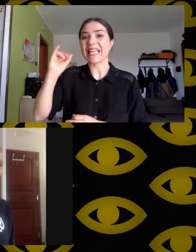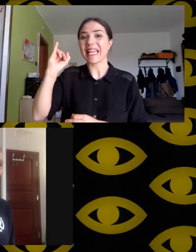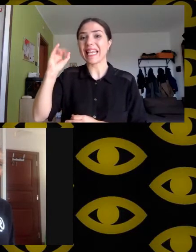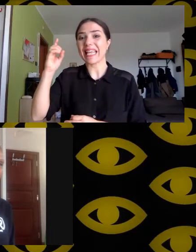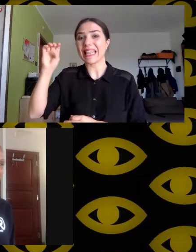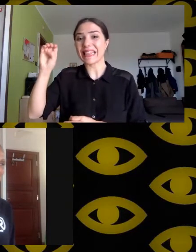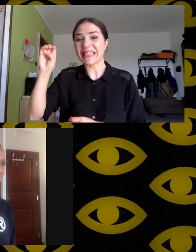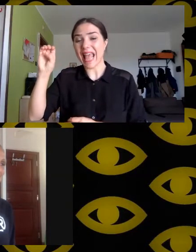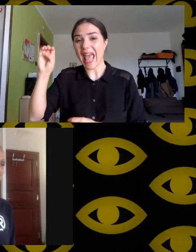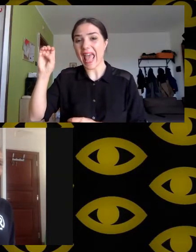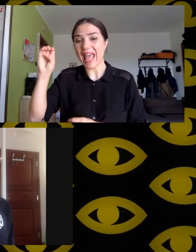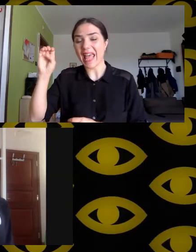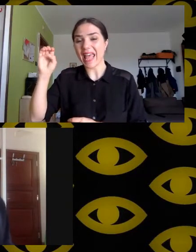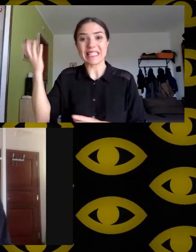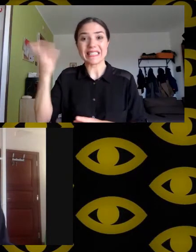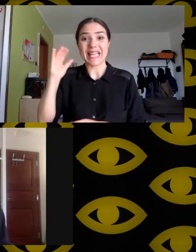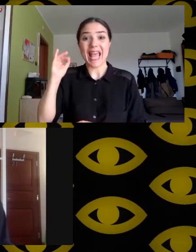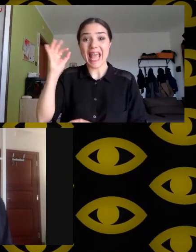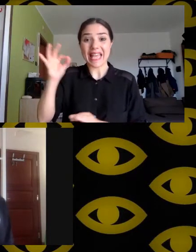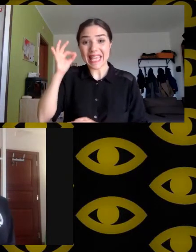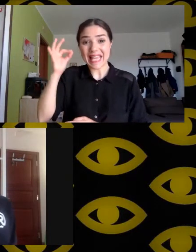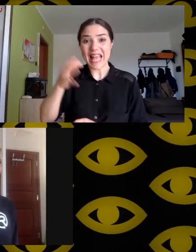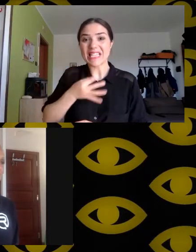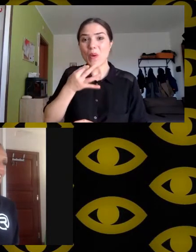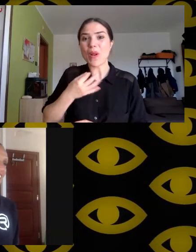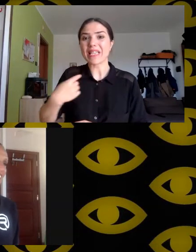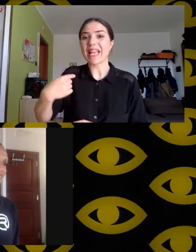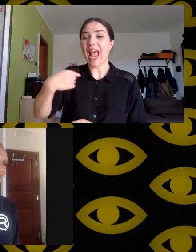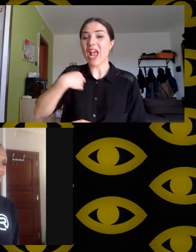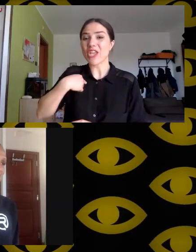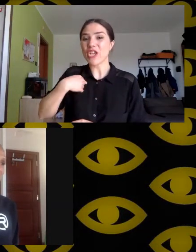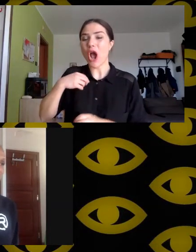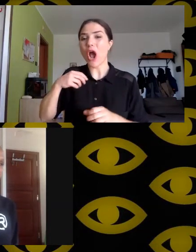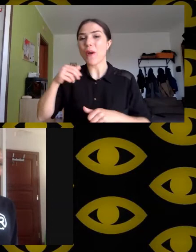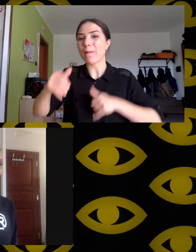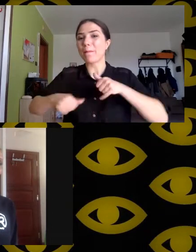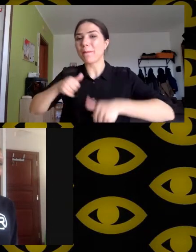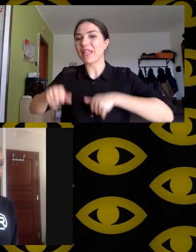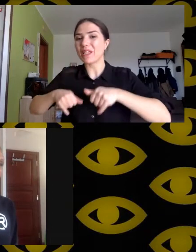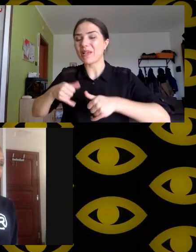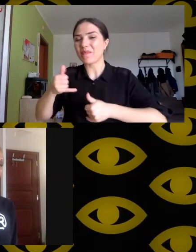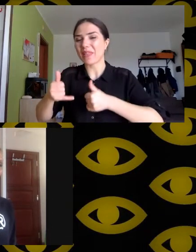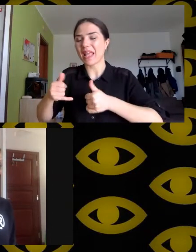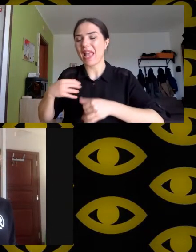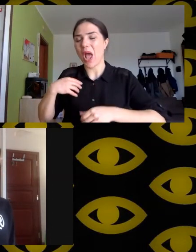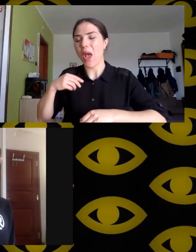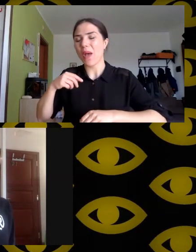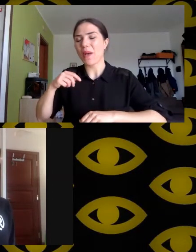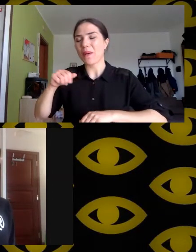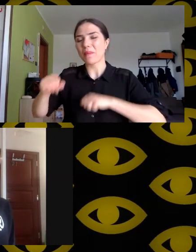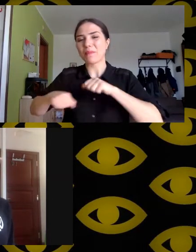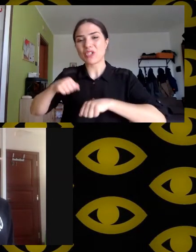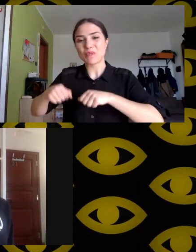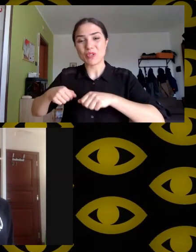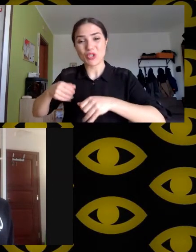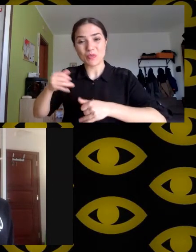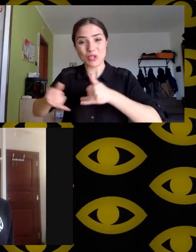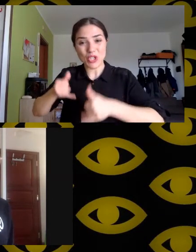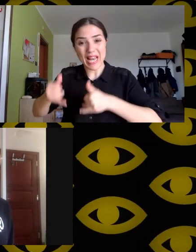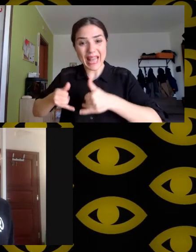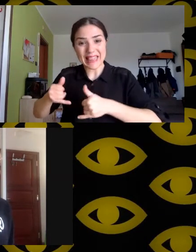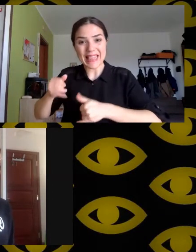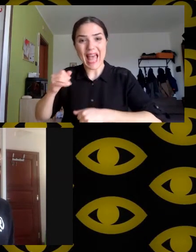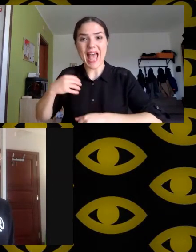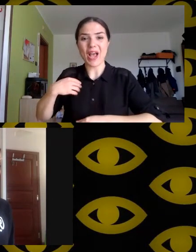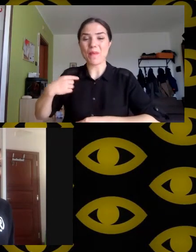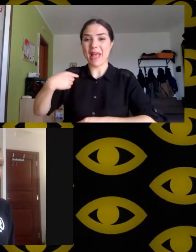quindi ci hai veramente messo tutto nel nome, oltre ad essere anche l'iride degli occhi, che quindi ti riguarda in prima persona, quindi nome